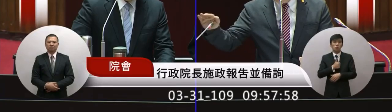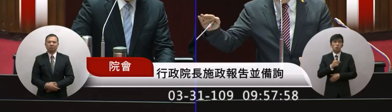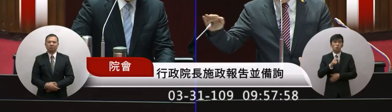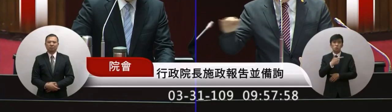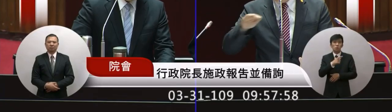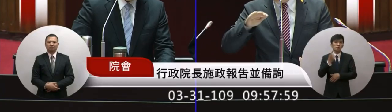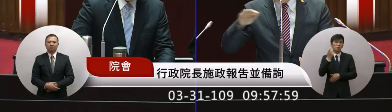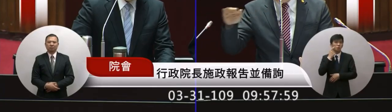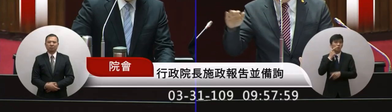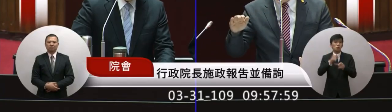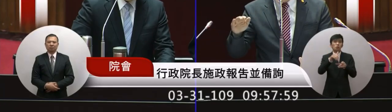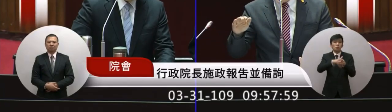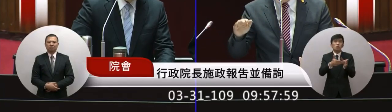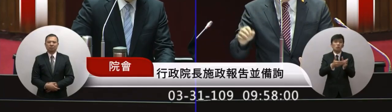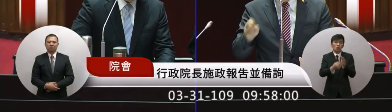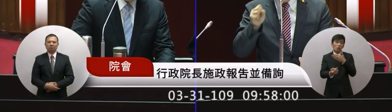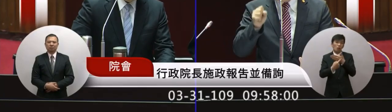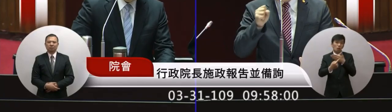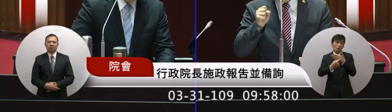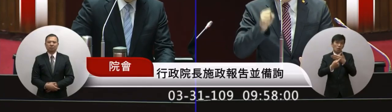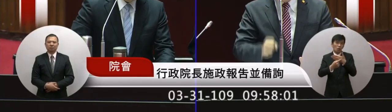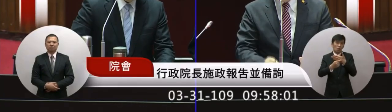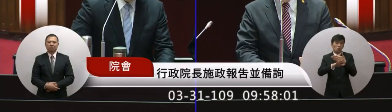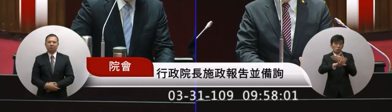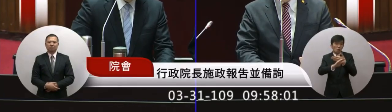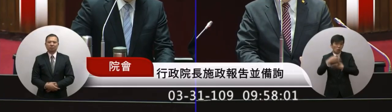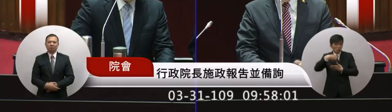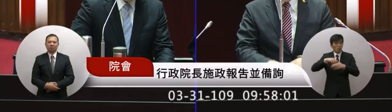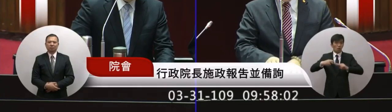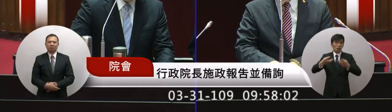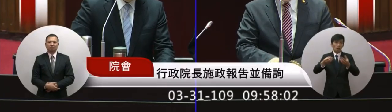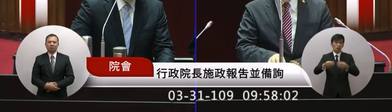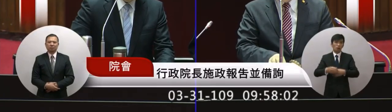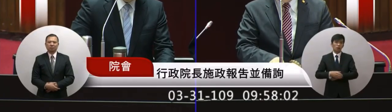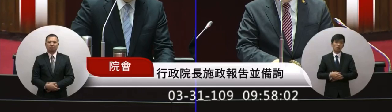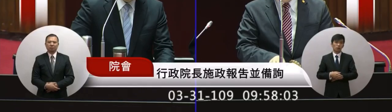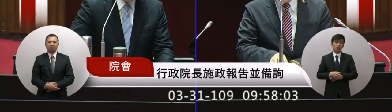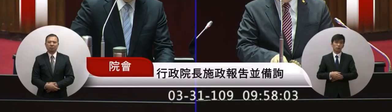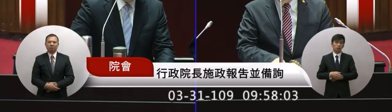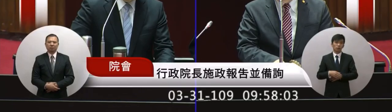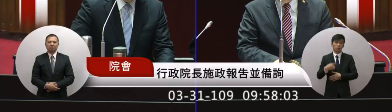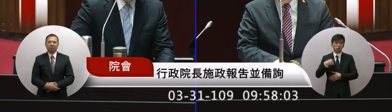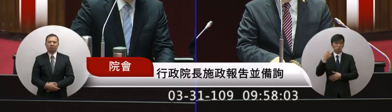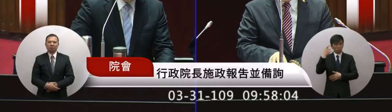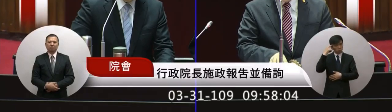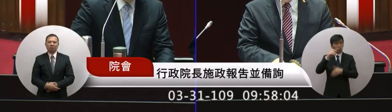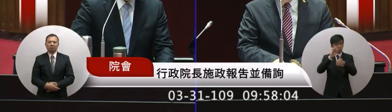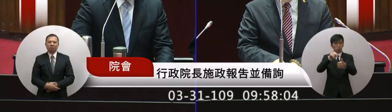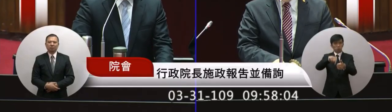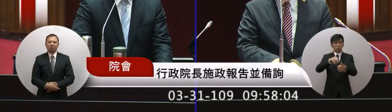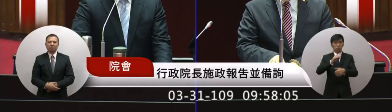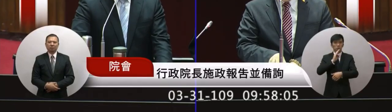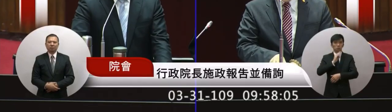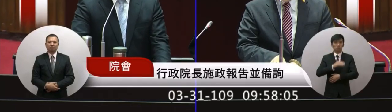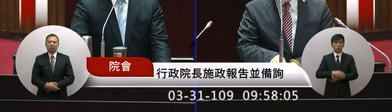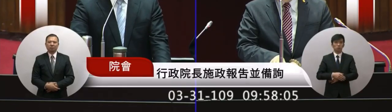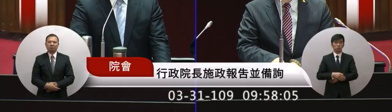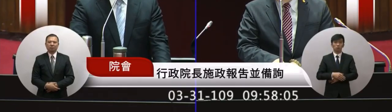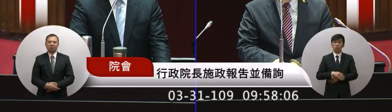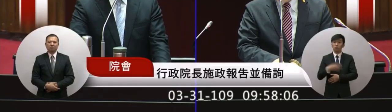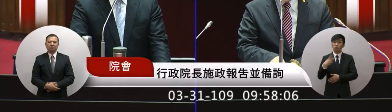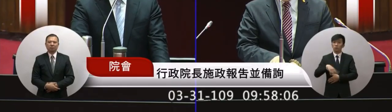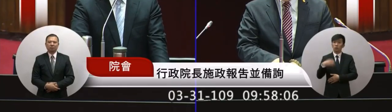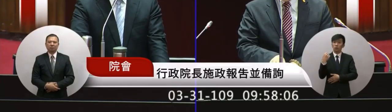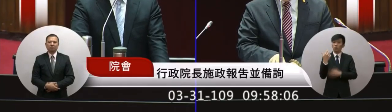空的形式上的一个公投，而是能够产生实质的影响。所以本席在强调的点在这里。那当然新北